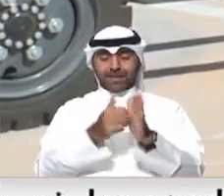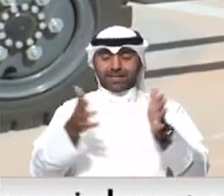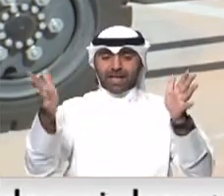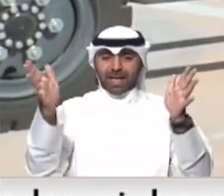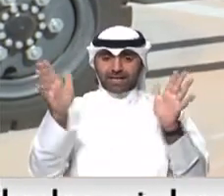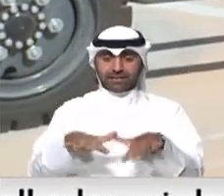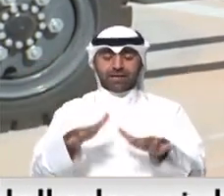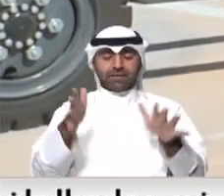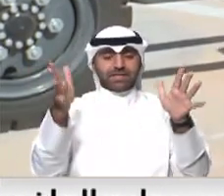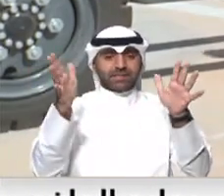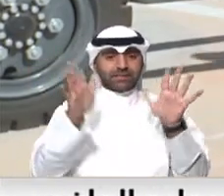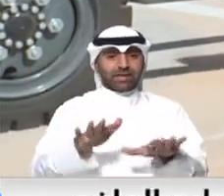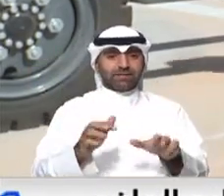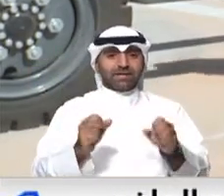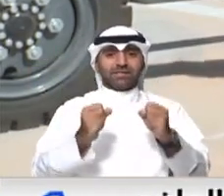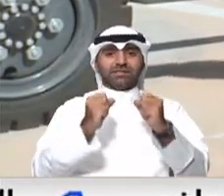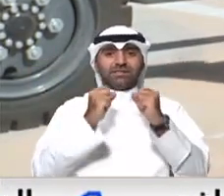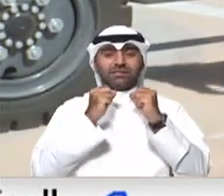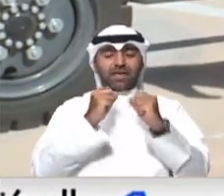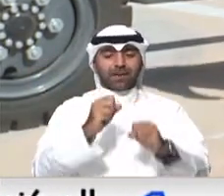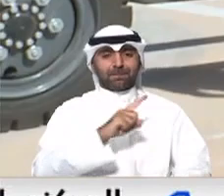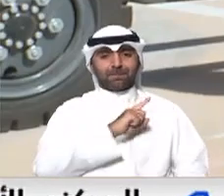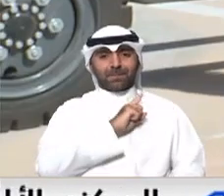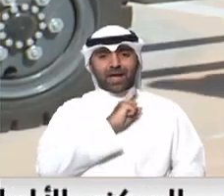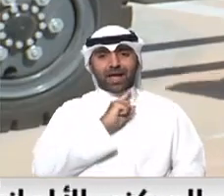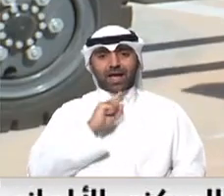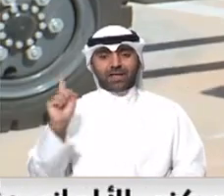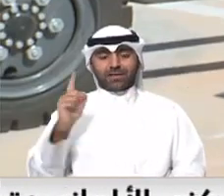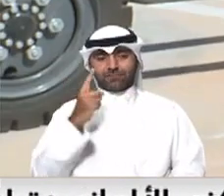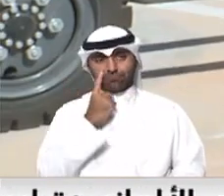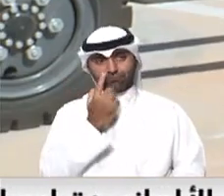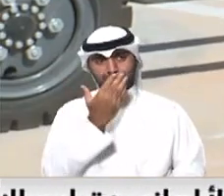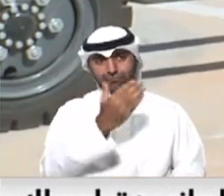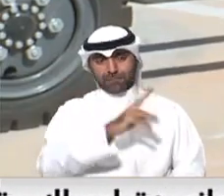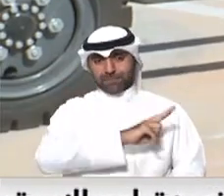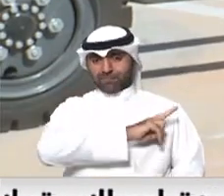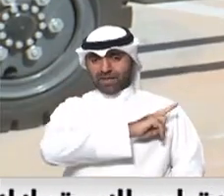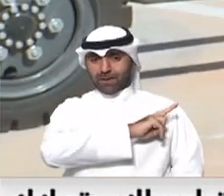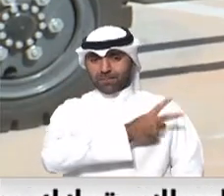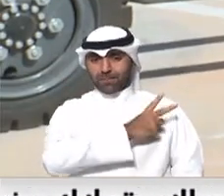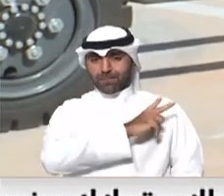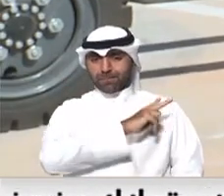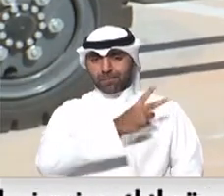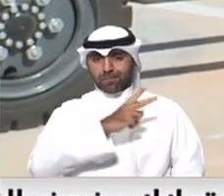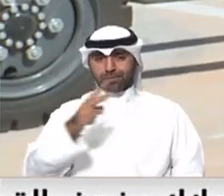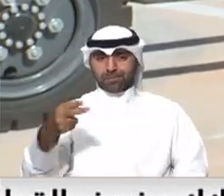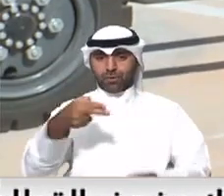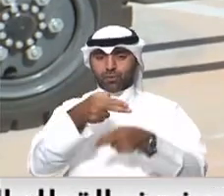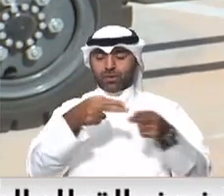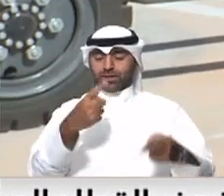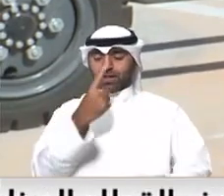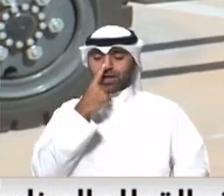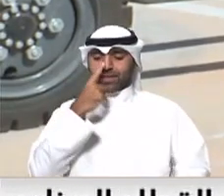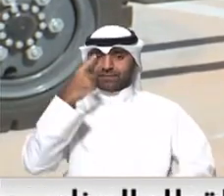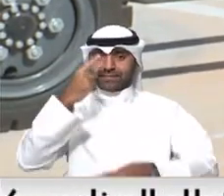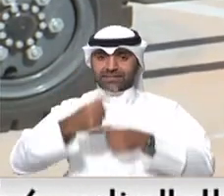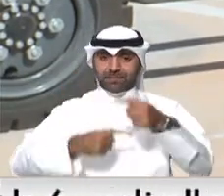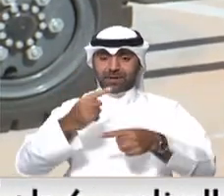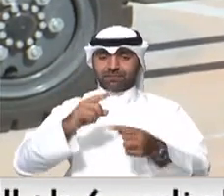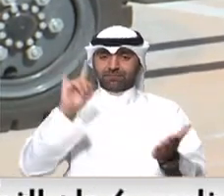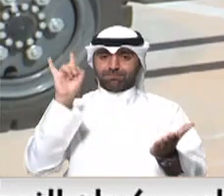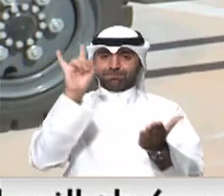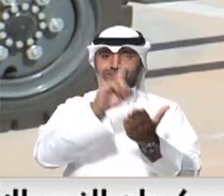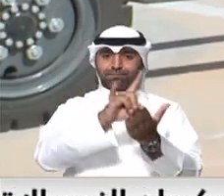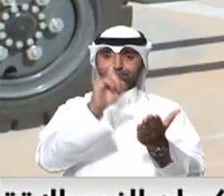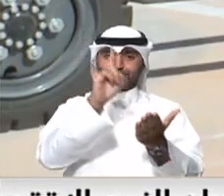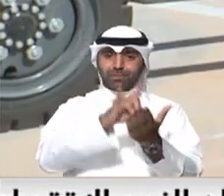الصديقة حتى هذه اللحظة 100 طن من المواد الإغاثية المختلفة والتي يتم توزيعها على المتضررين جراء